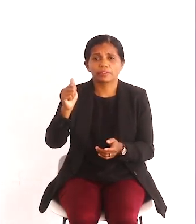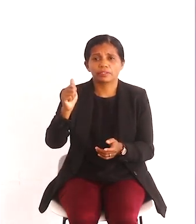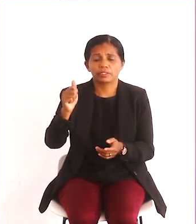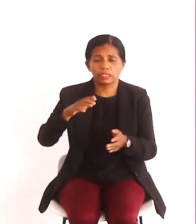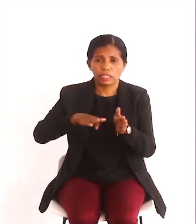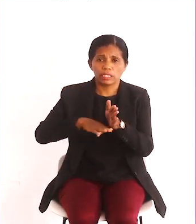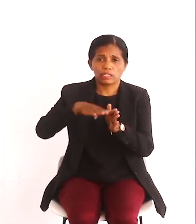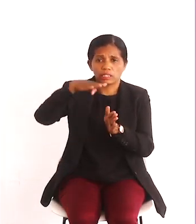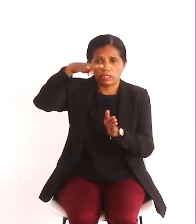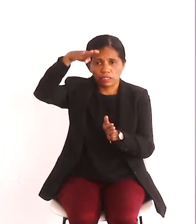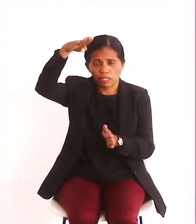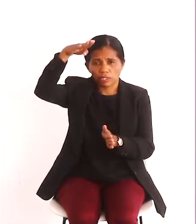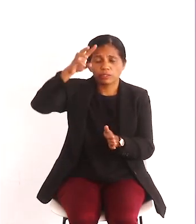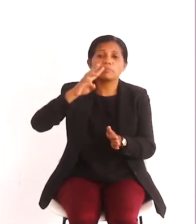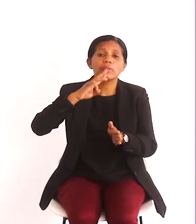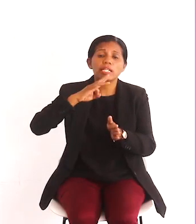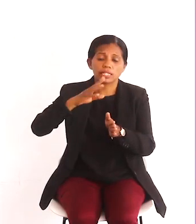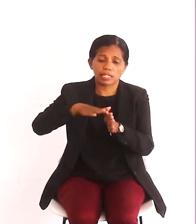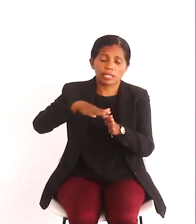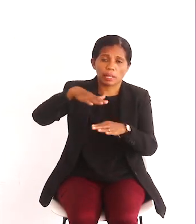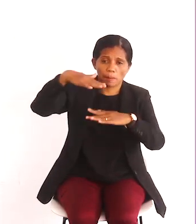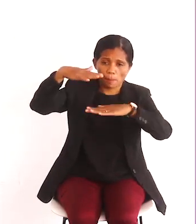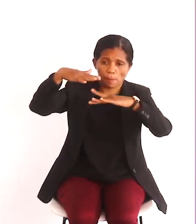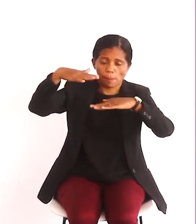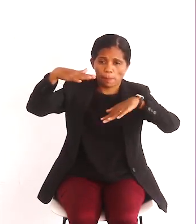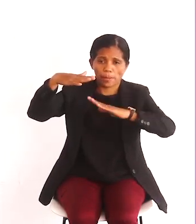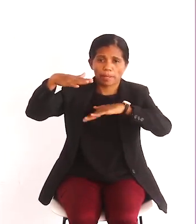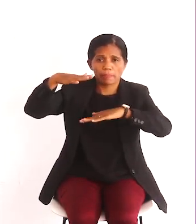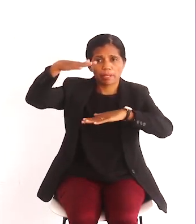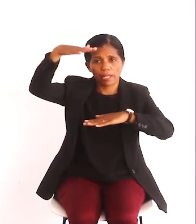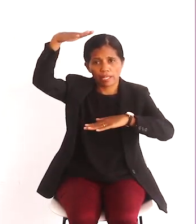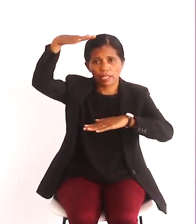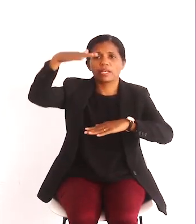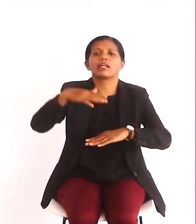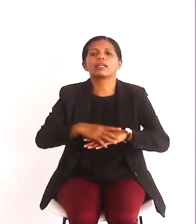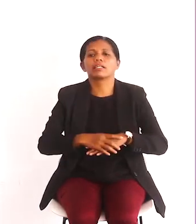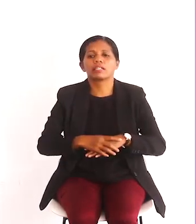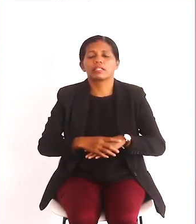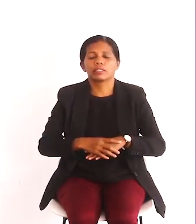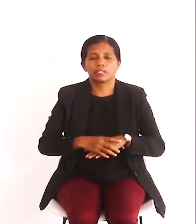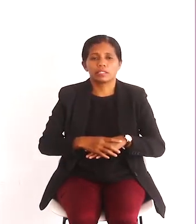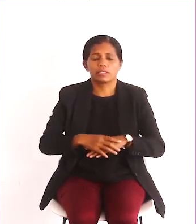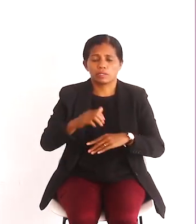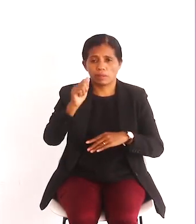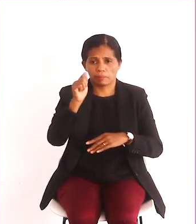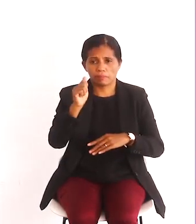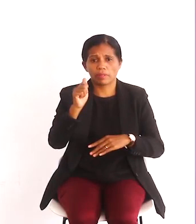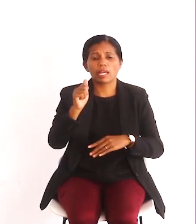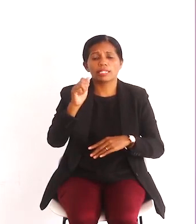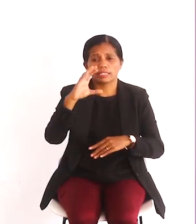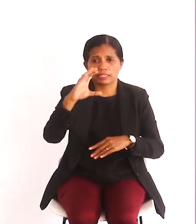centimetro sanulu husi beleten. No iha figura C, nia centimetro lima husi beleten.